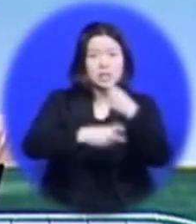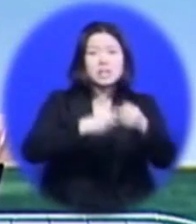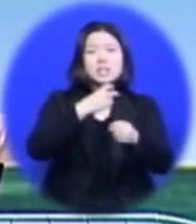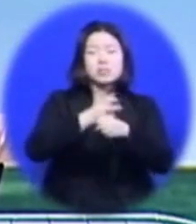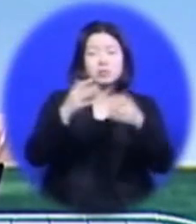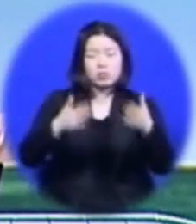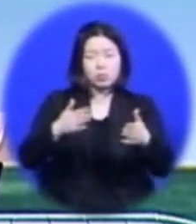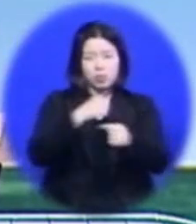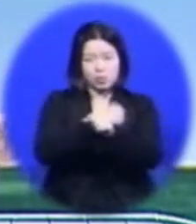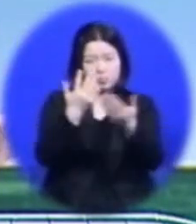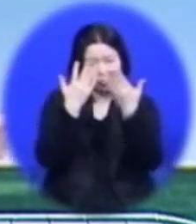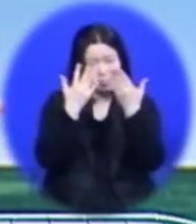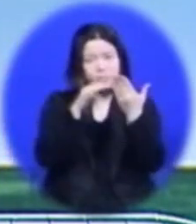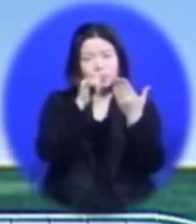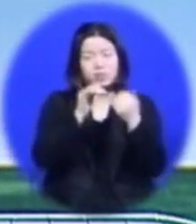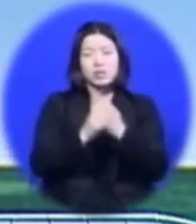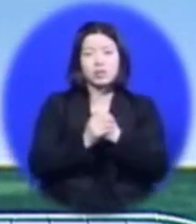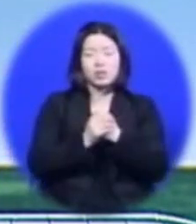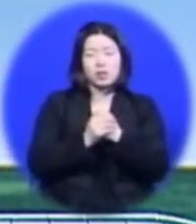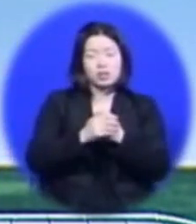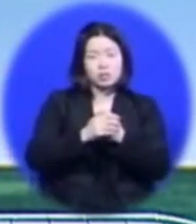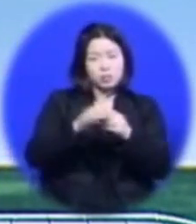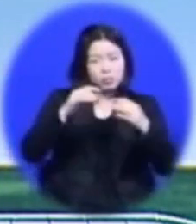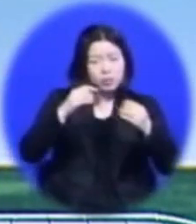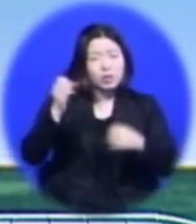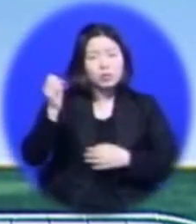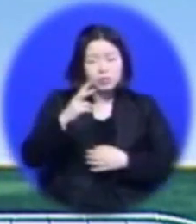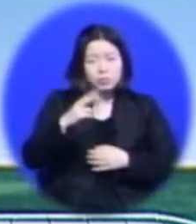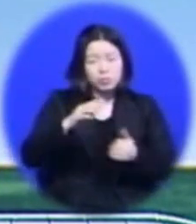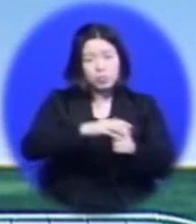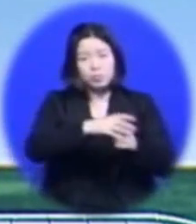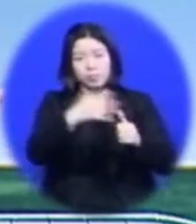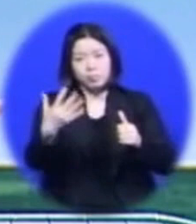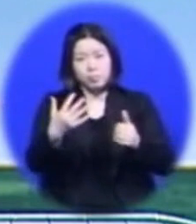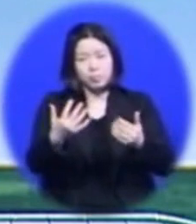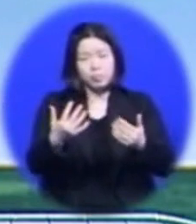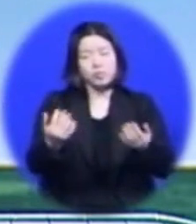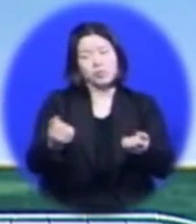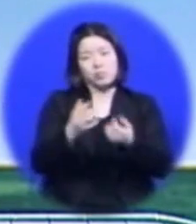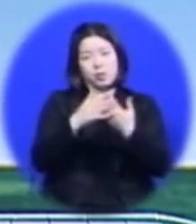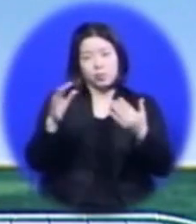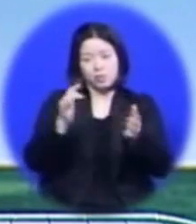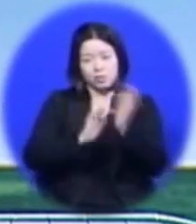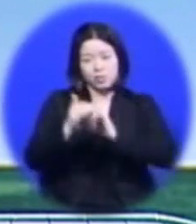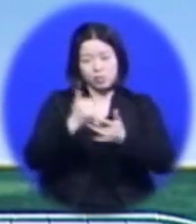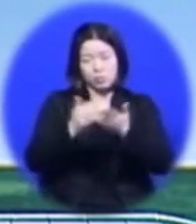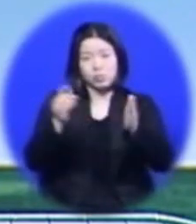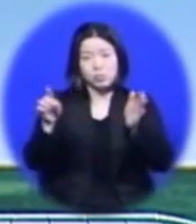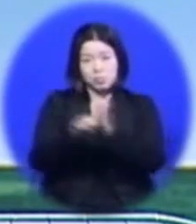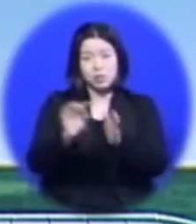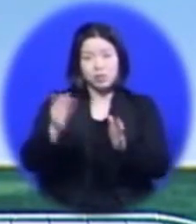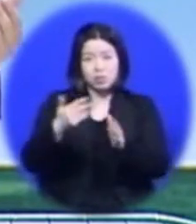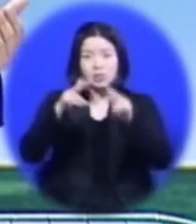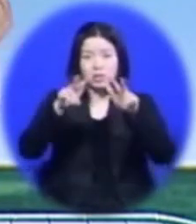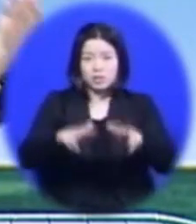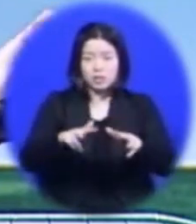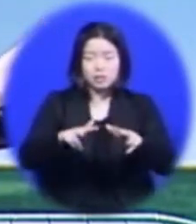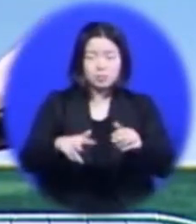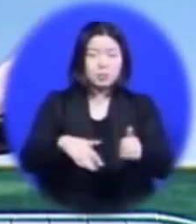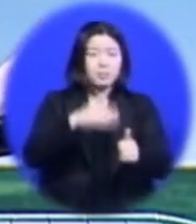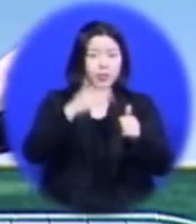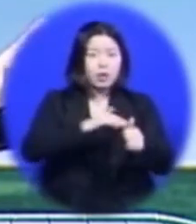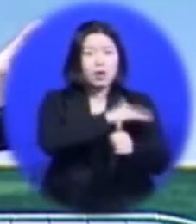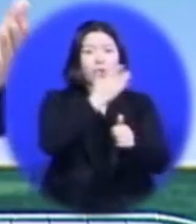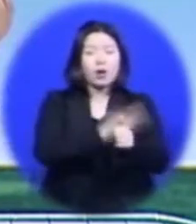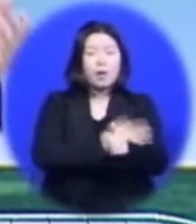했습니다. 그리고 가출옥을 받고 예수를 믿게 됐습니다. 그리고 지금은 이제 권사, 80이